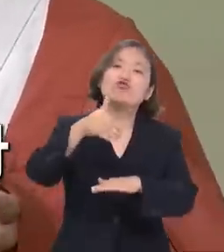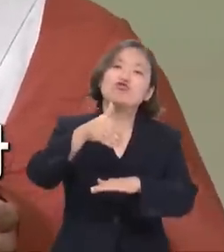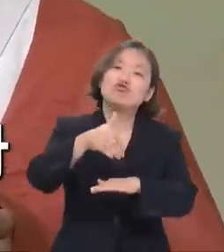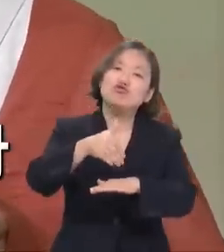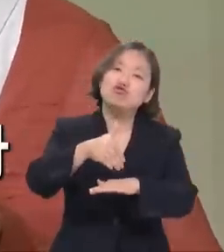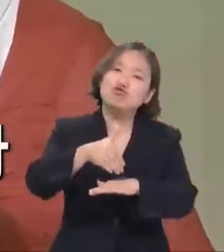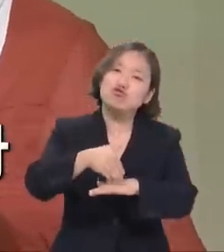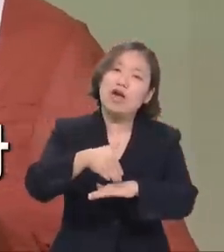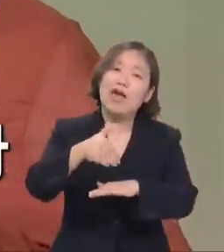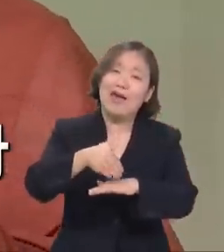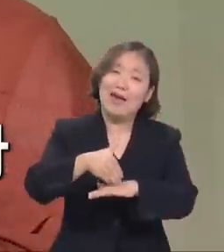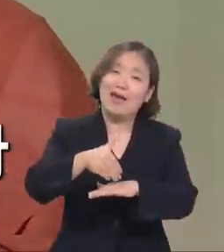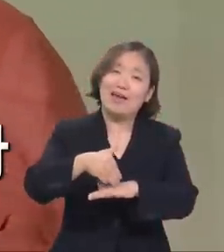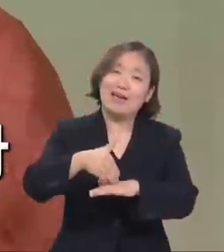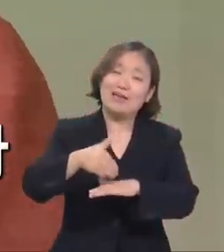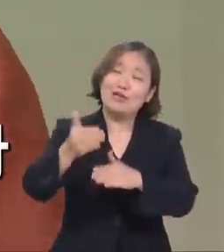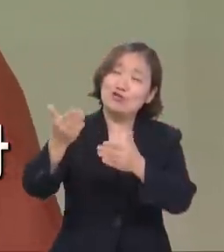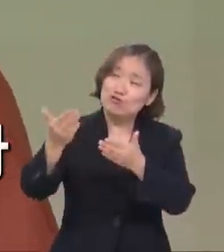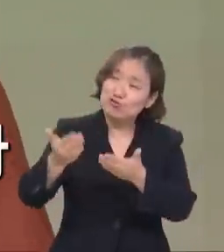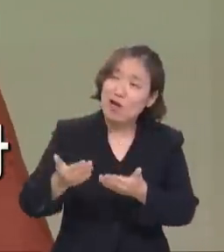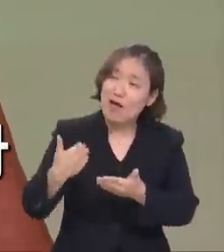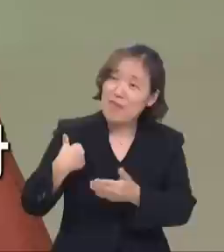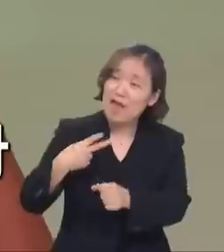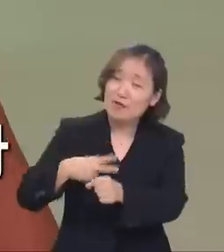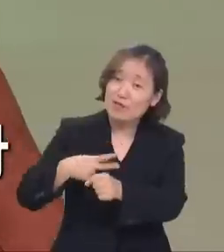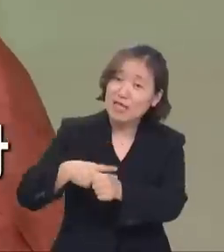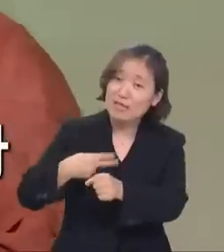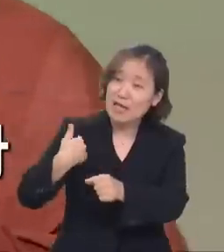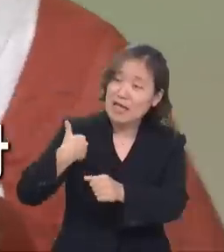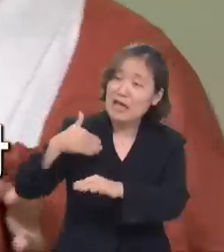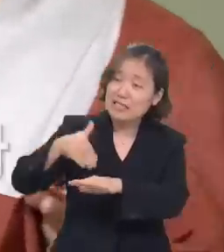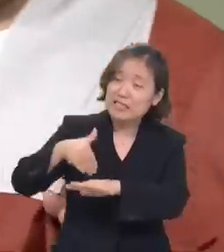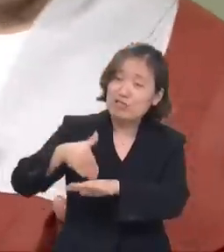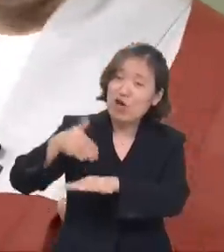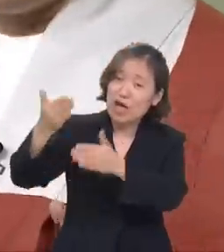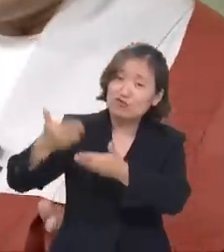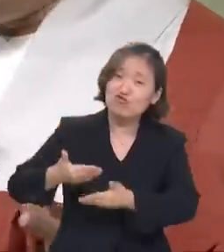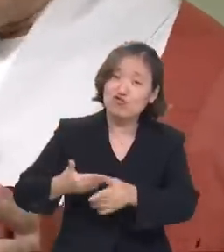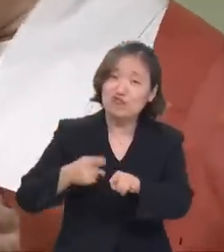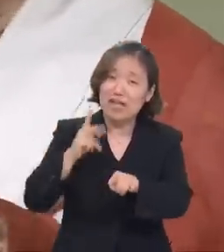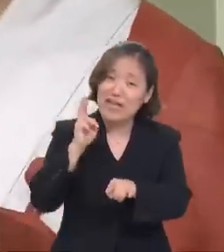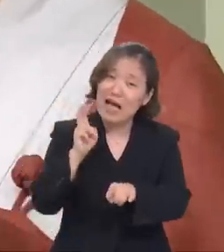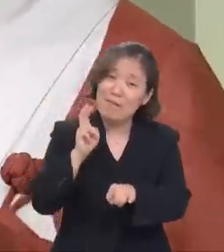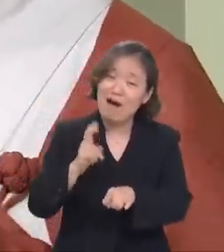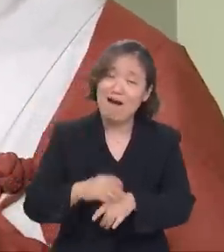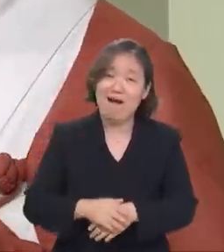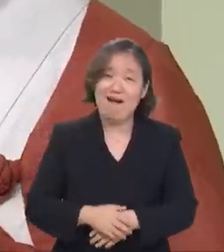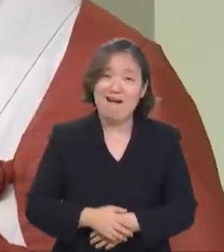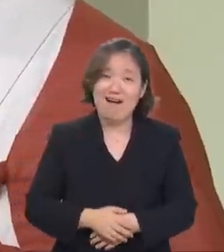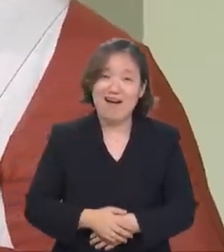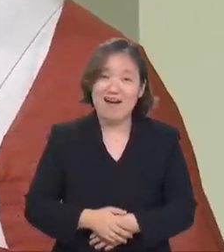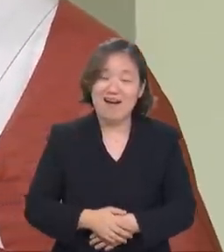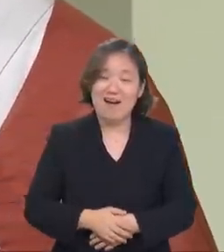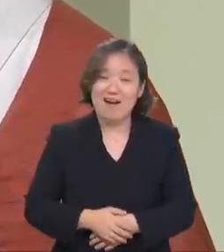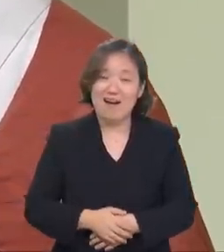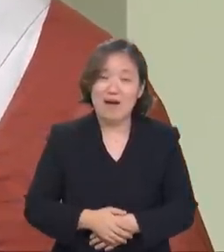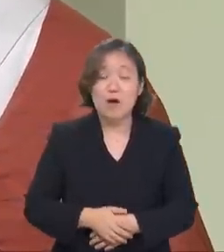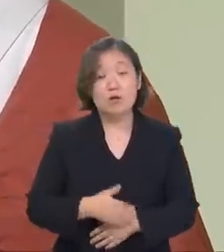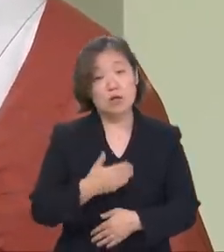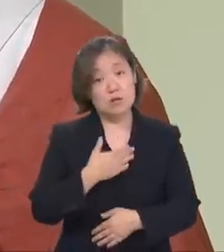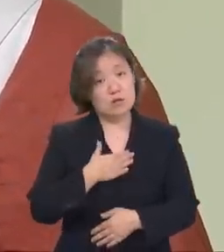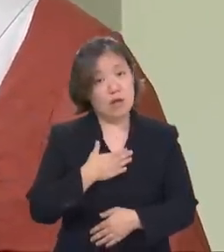스승으로 삼자 오 나는이 내용을 보는 순간 이 내용을 듣는